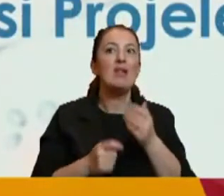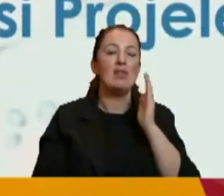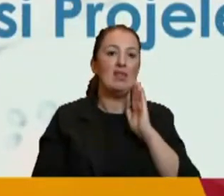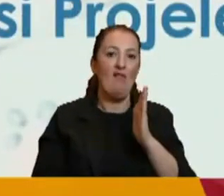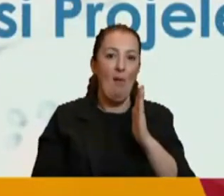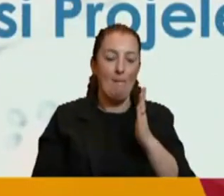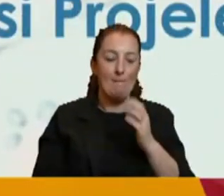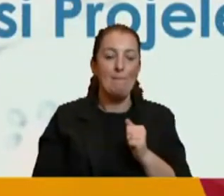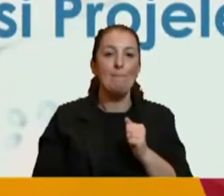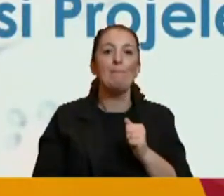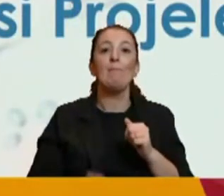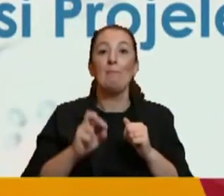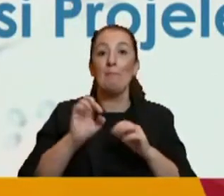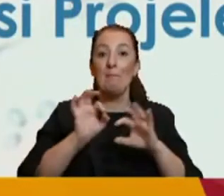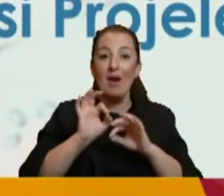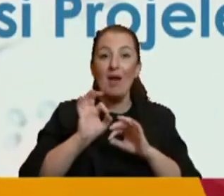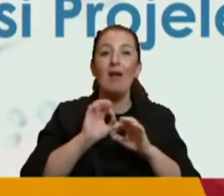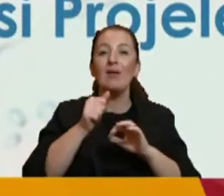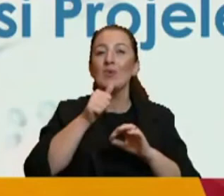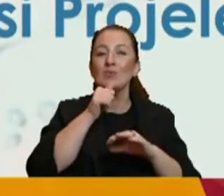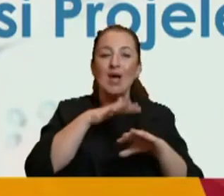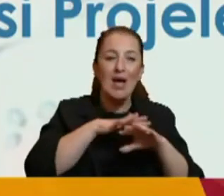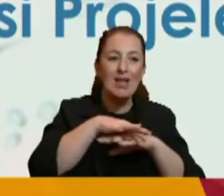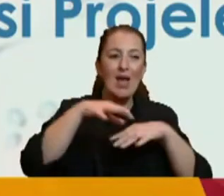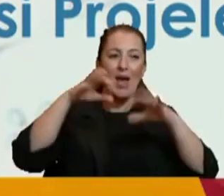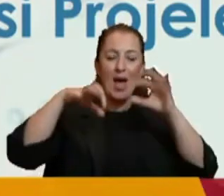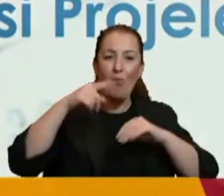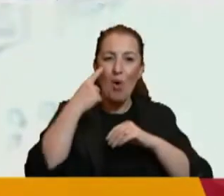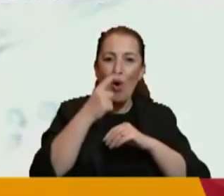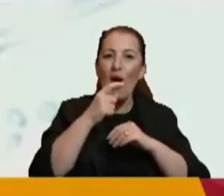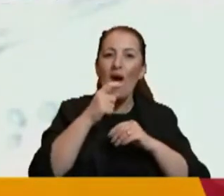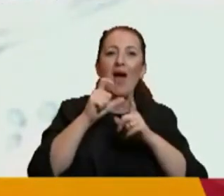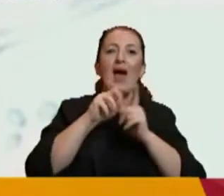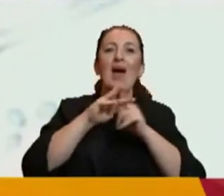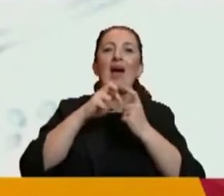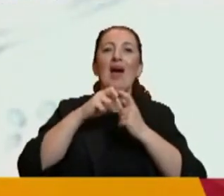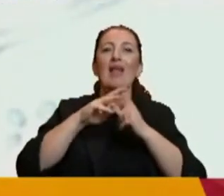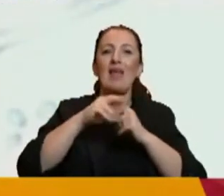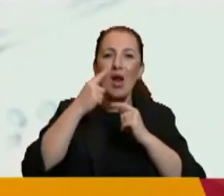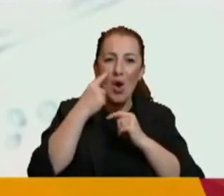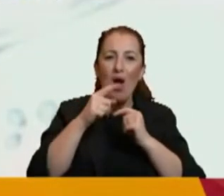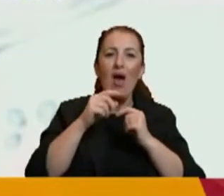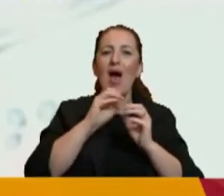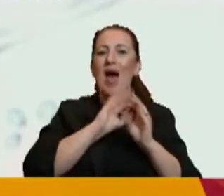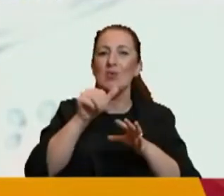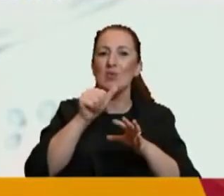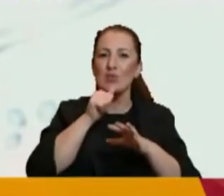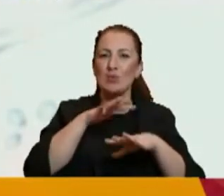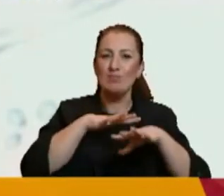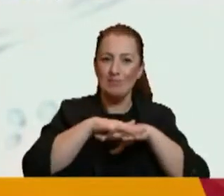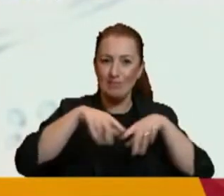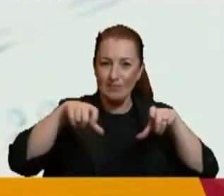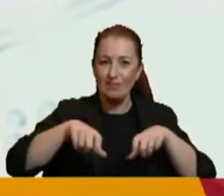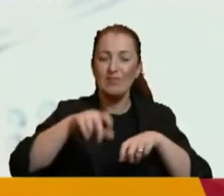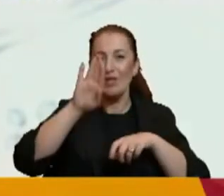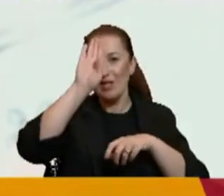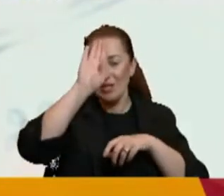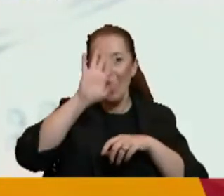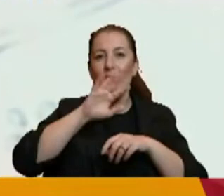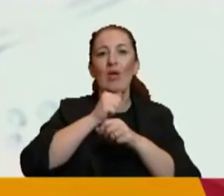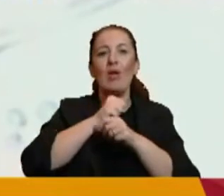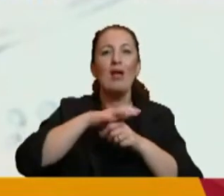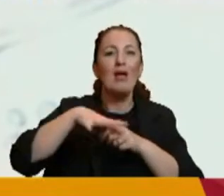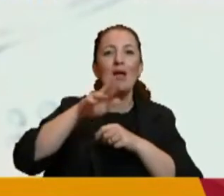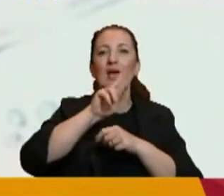ediyor planlanan Artık suyu Yağmur fiyatları ile Dere ıslahları ve atıksu arıtma tesisi İstanbul genelinde toplam 795